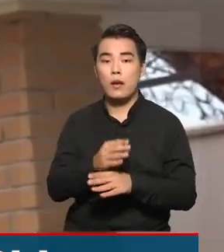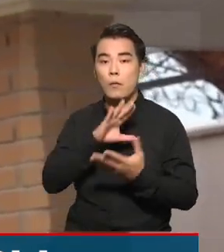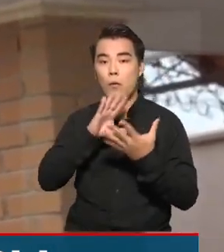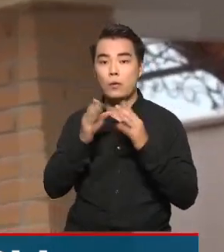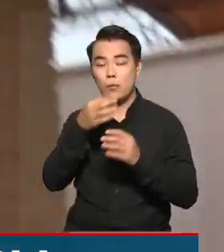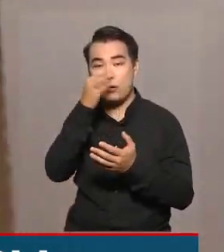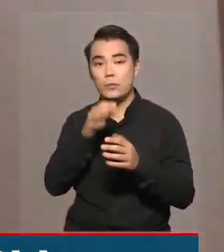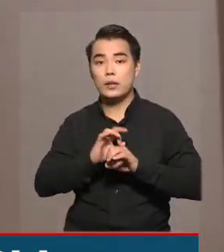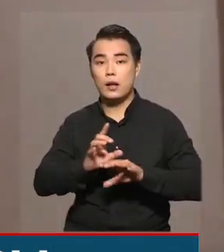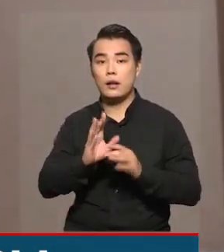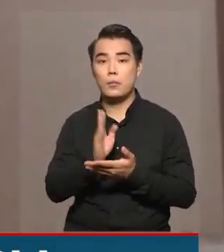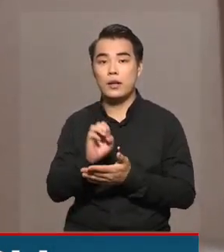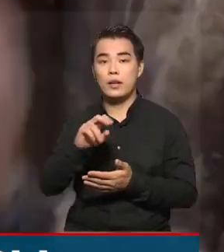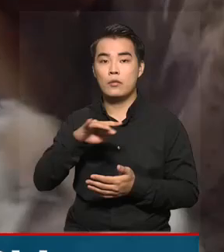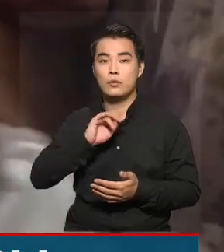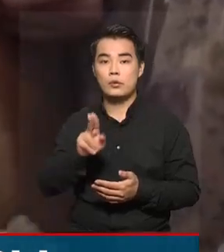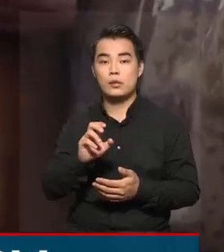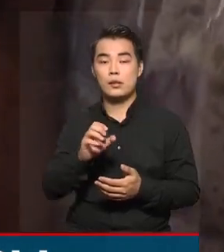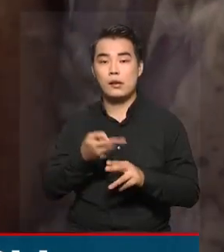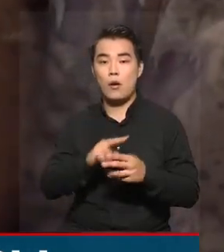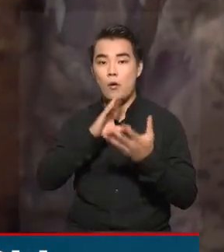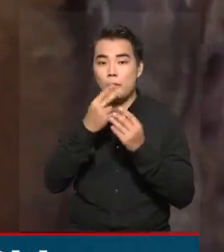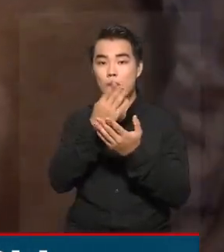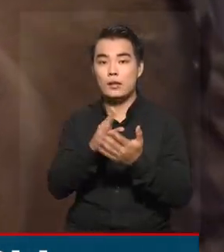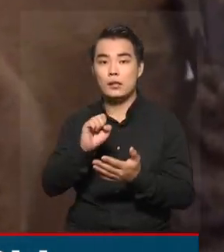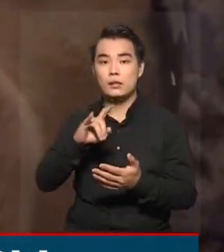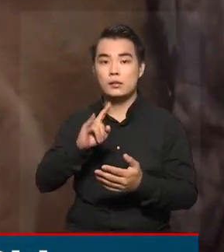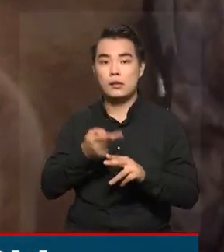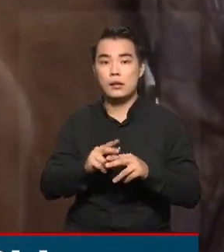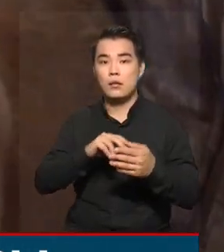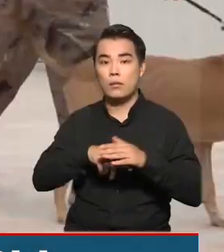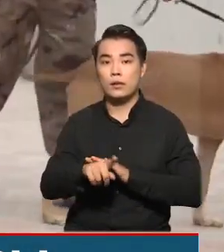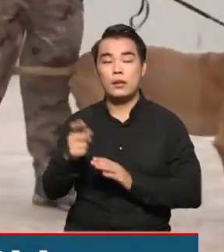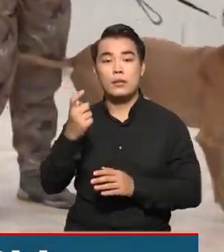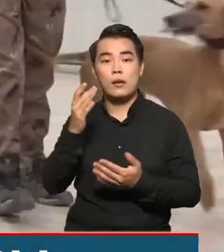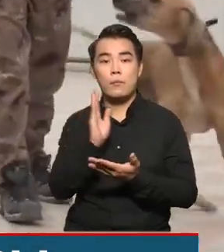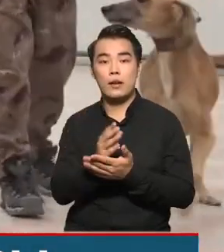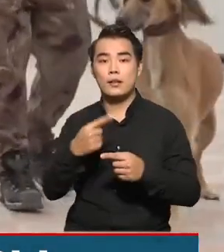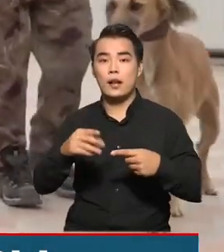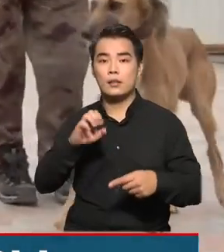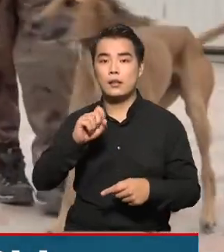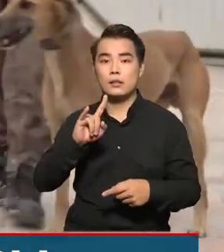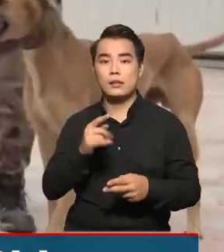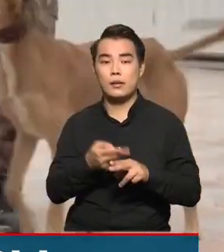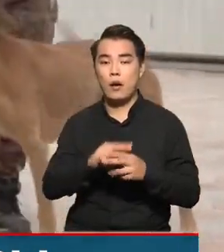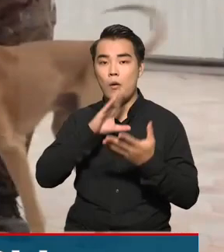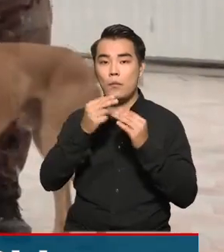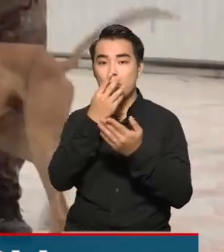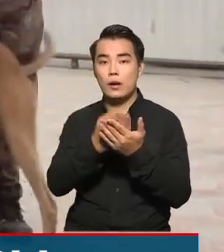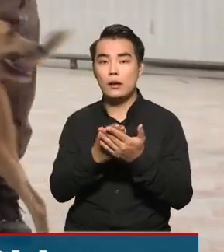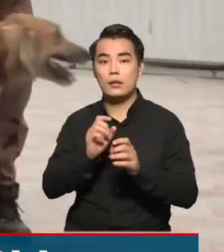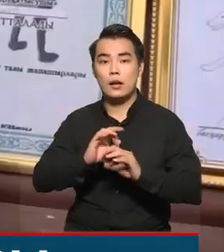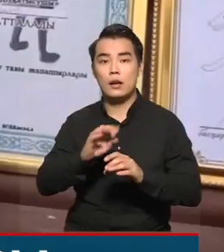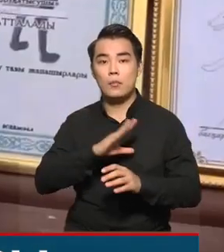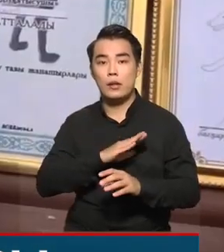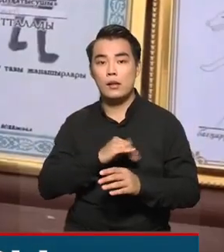алмасады. Ақтау тұрғыны Елдос Аязбай 2013 жылдан бері тазы өсіріп отыр. Кезекті жарыста көптеген тазының көкжал қасқырға бата алмағанын көріпті.